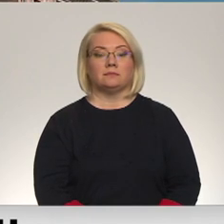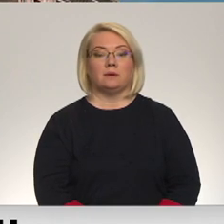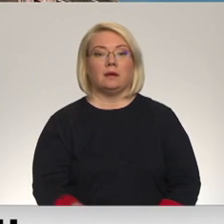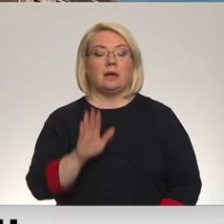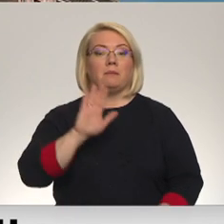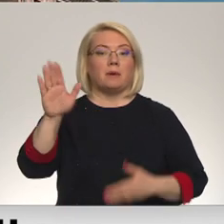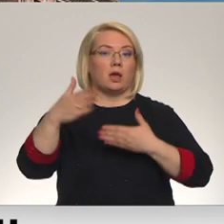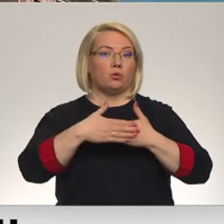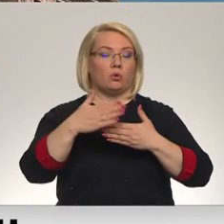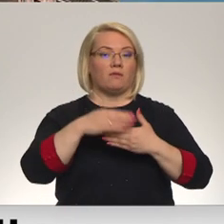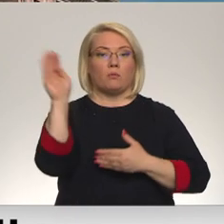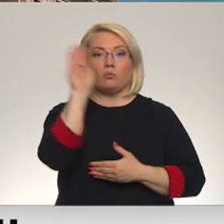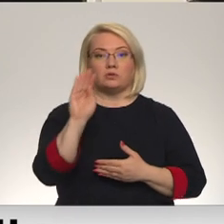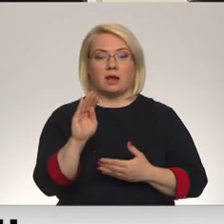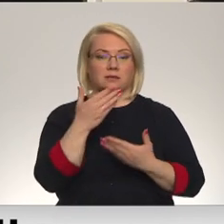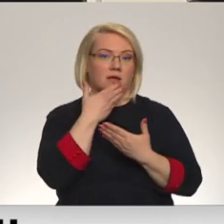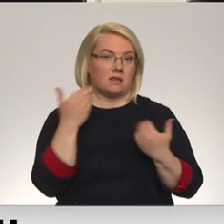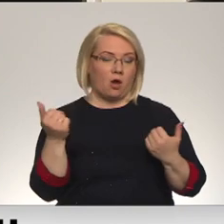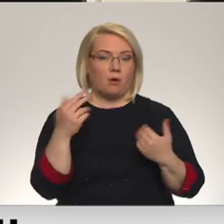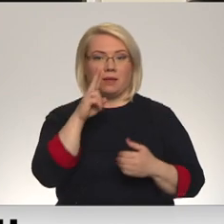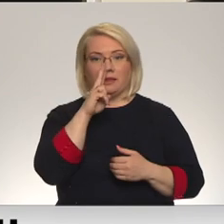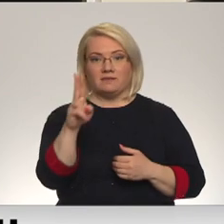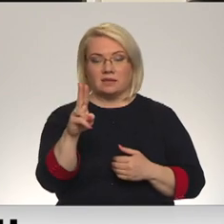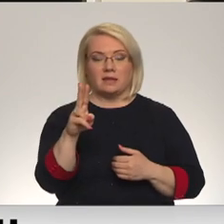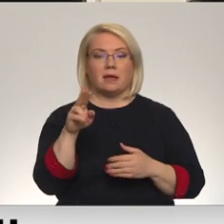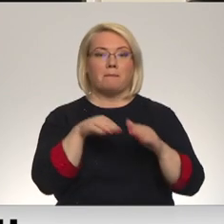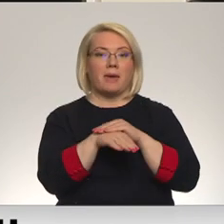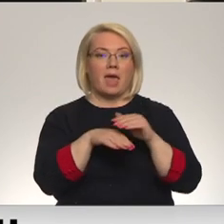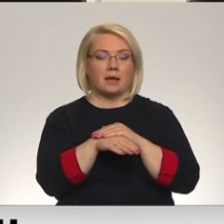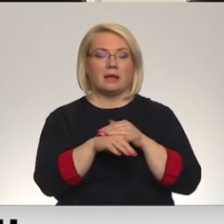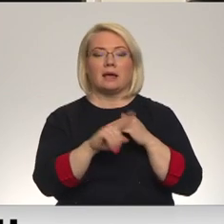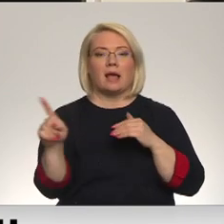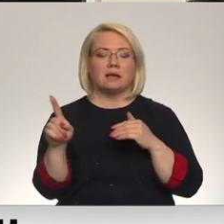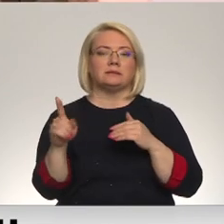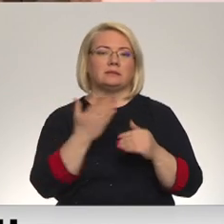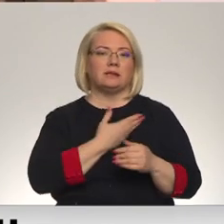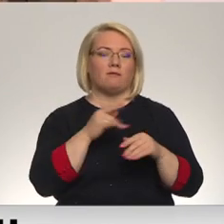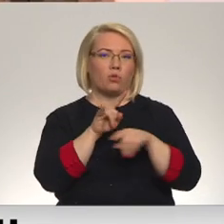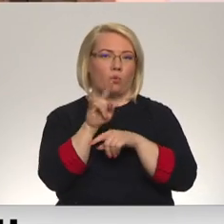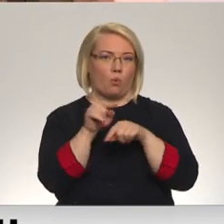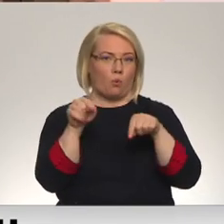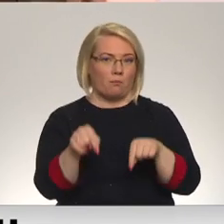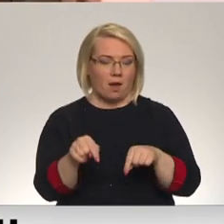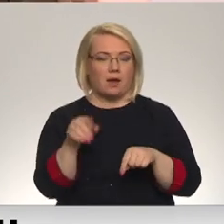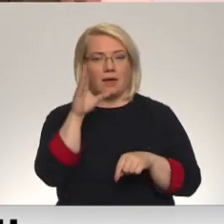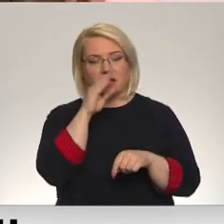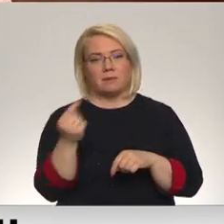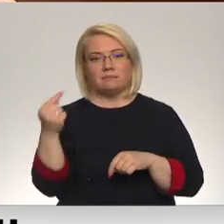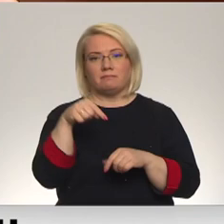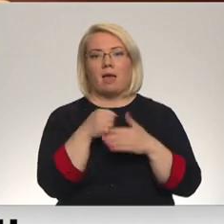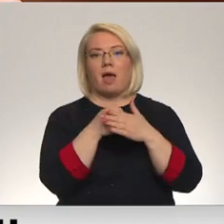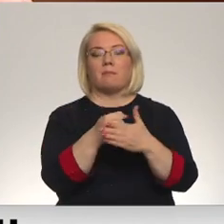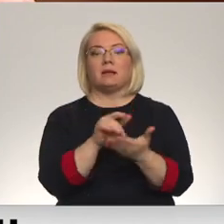Pie durvīm uzraksta vēl nav, bet jau divas nedēļas bēgļiem, kuri patvērumu raduši Tukumā, ir iespēja nākt uz atbalsta